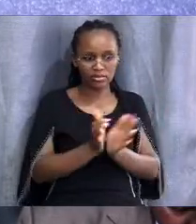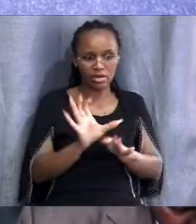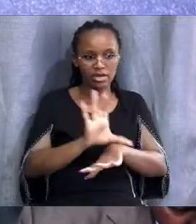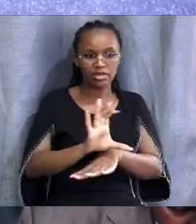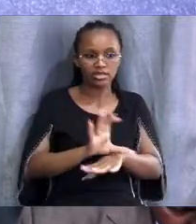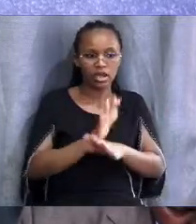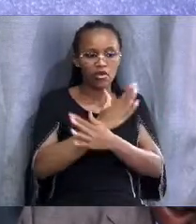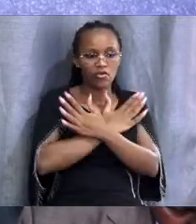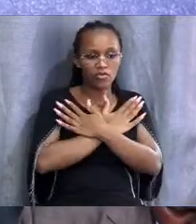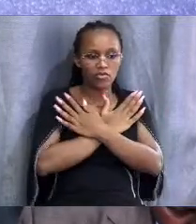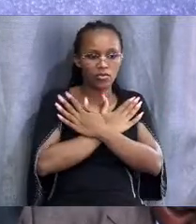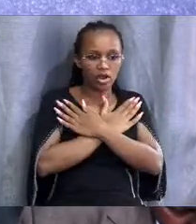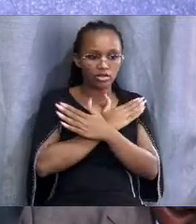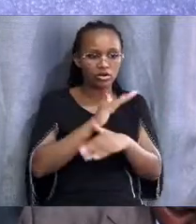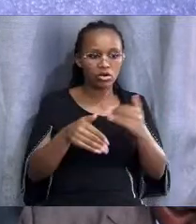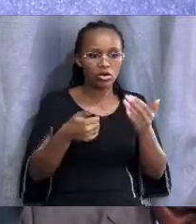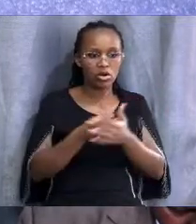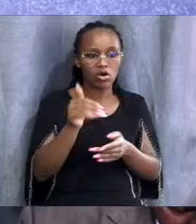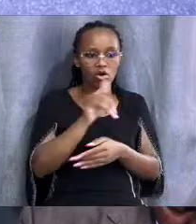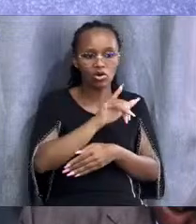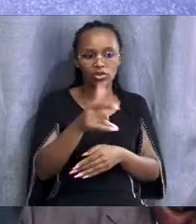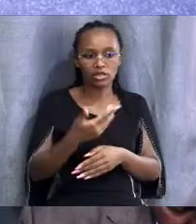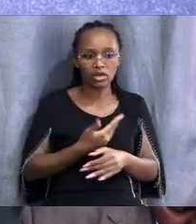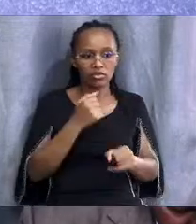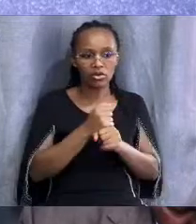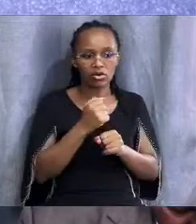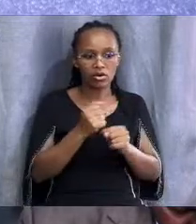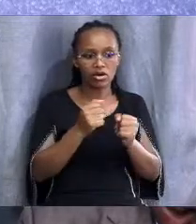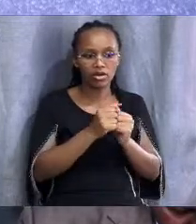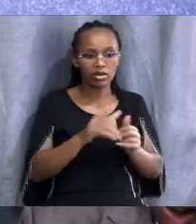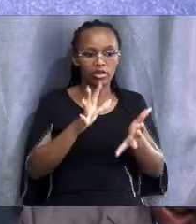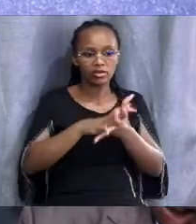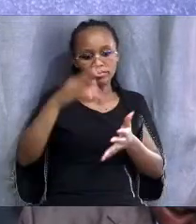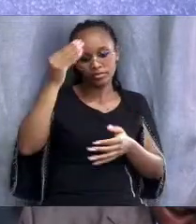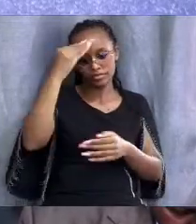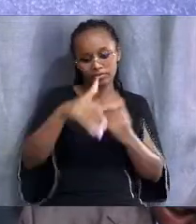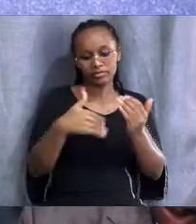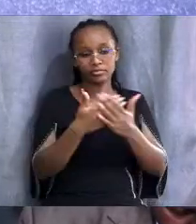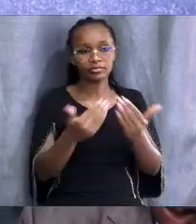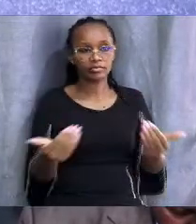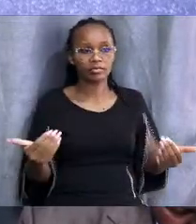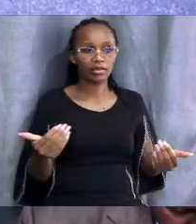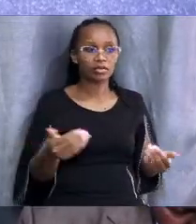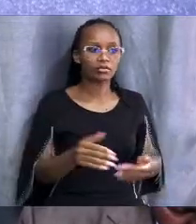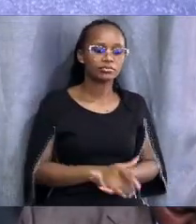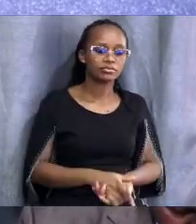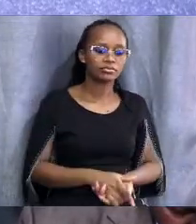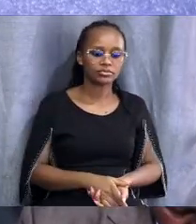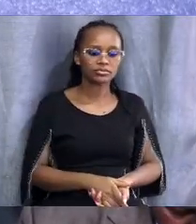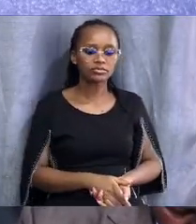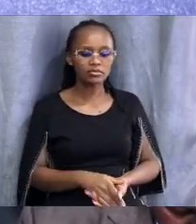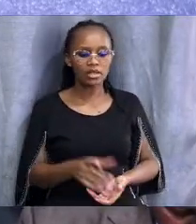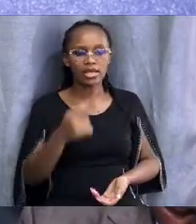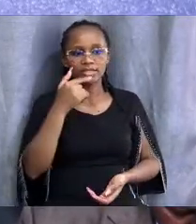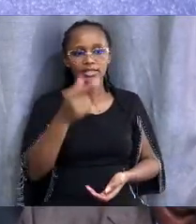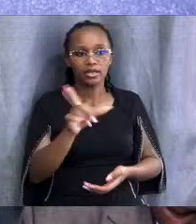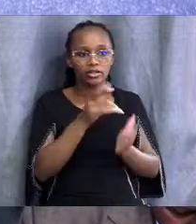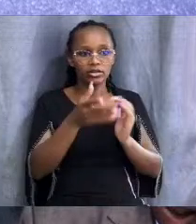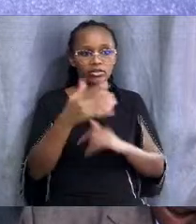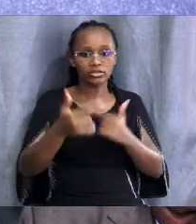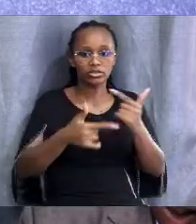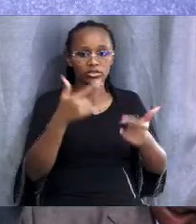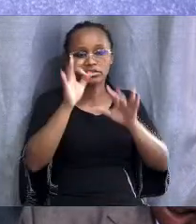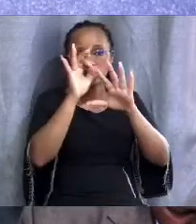marafiki, wale ambao walikuwa wanafanya kazi na kusoma na hawa watoto. Tunasema Mungu